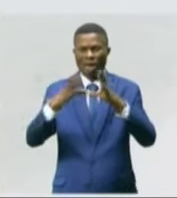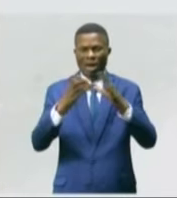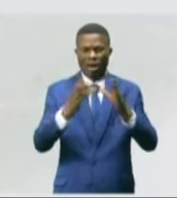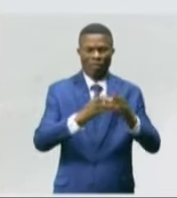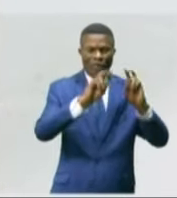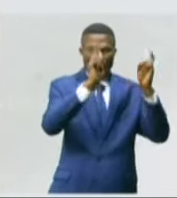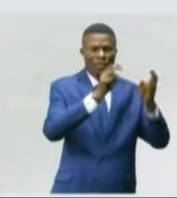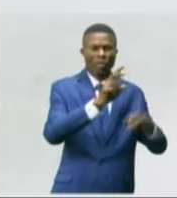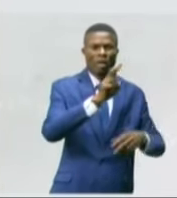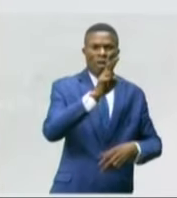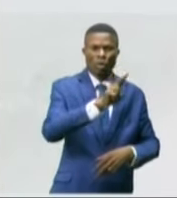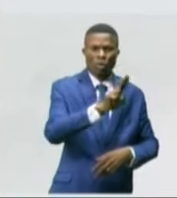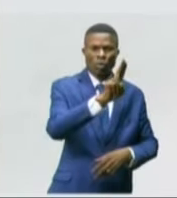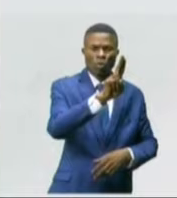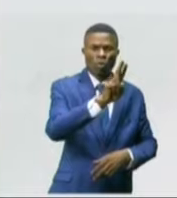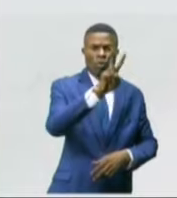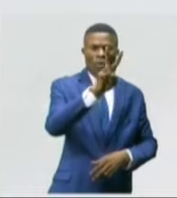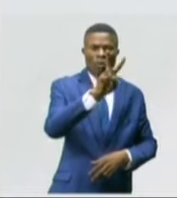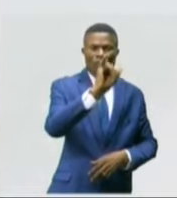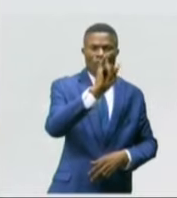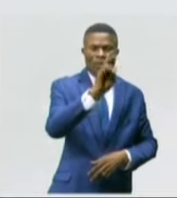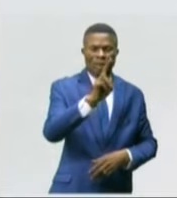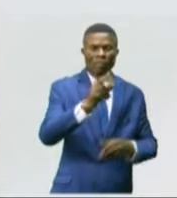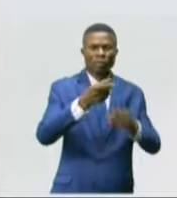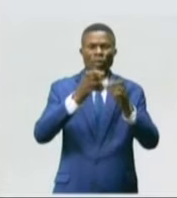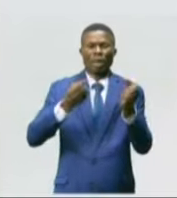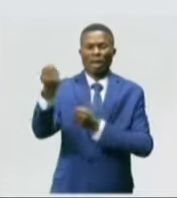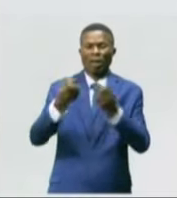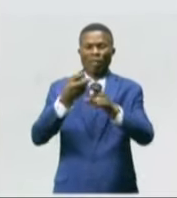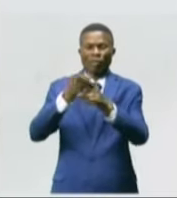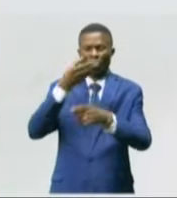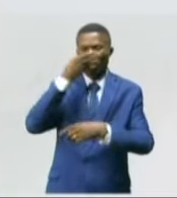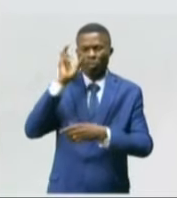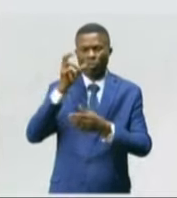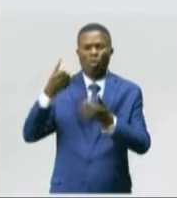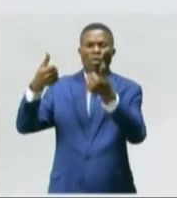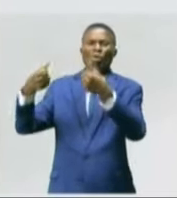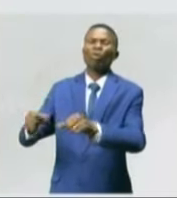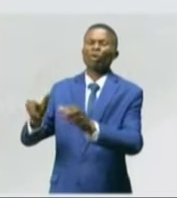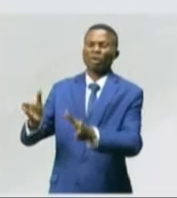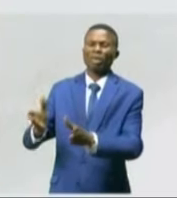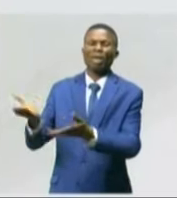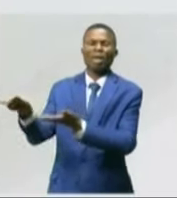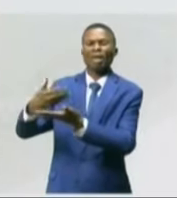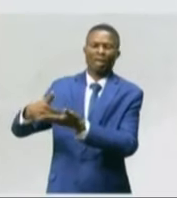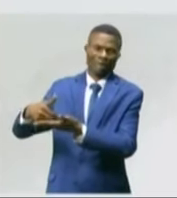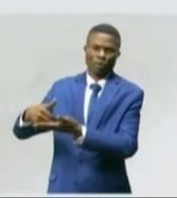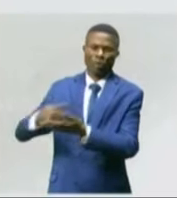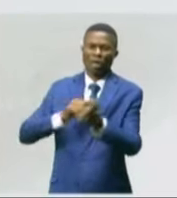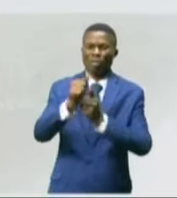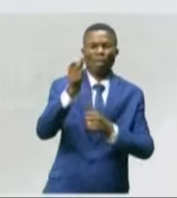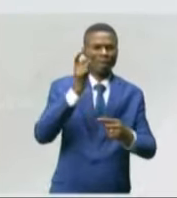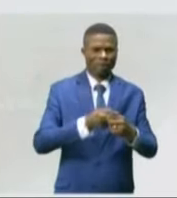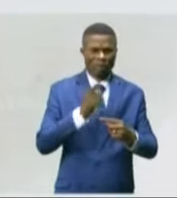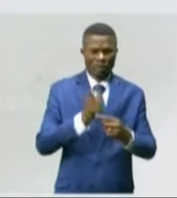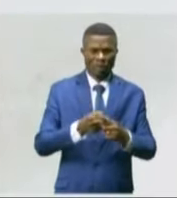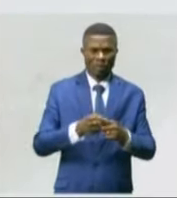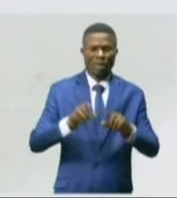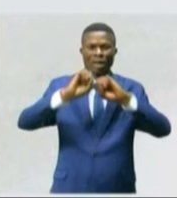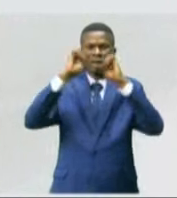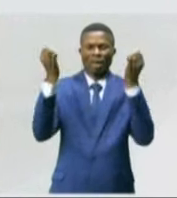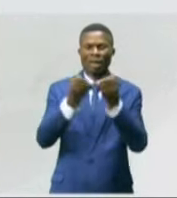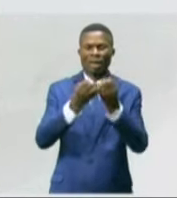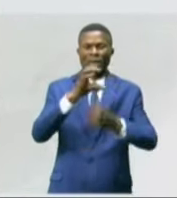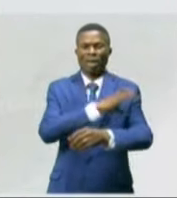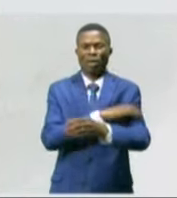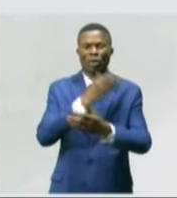de circulation. Les véhicules venus de Bukavu ont rebroussé chemin. Même chose pour ceux d'Uvira. La société civile